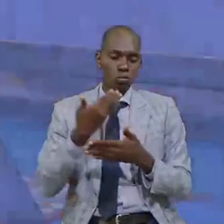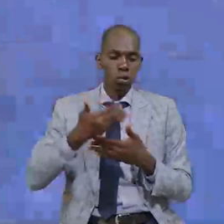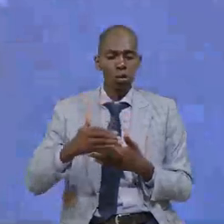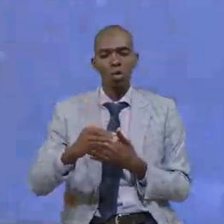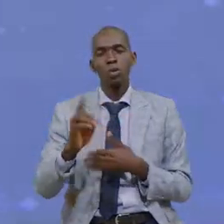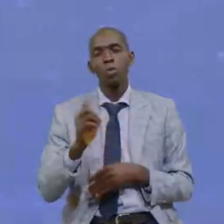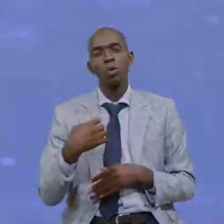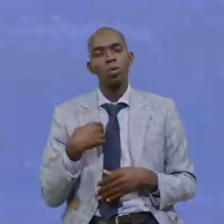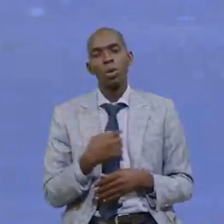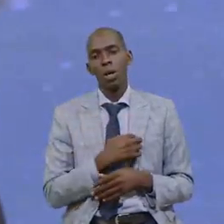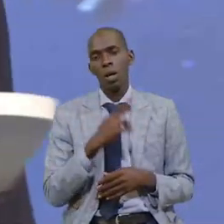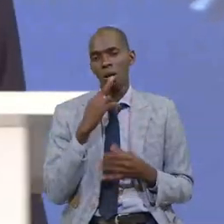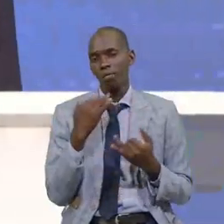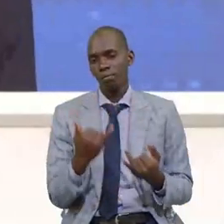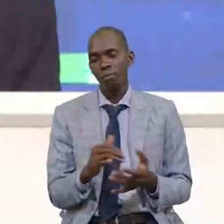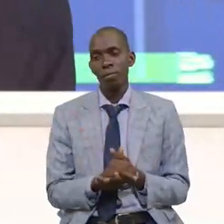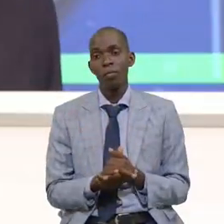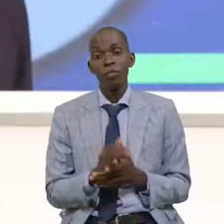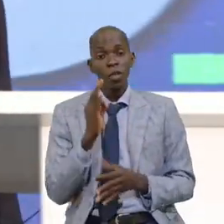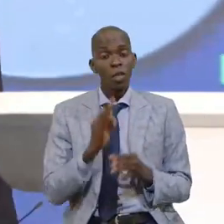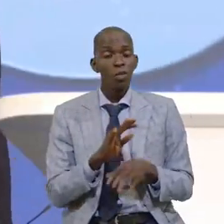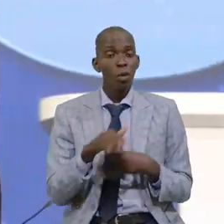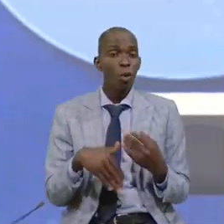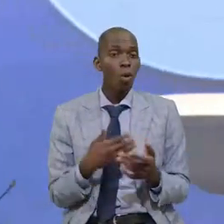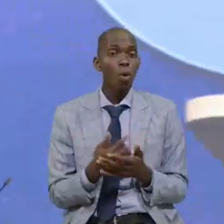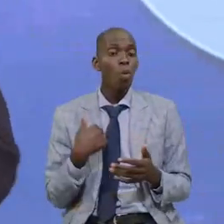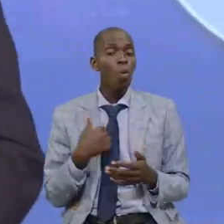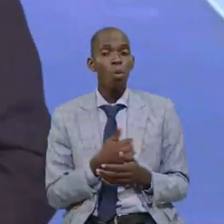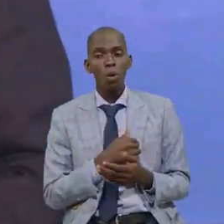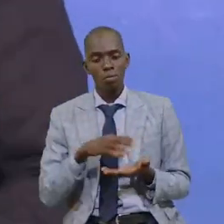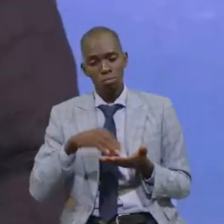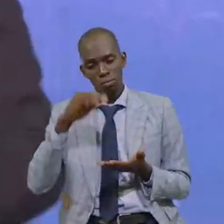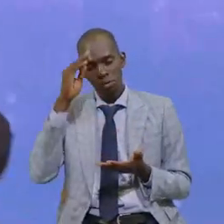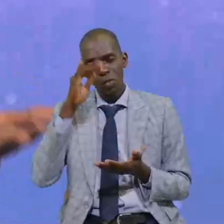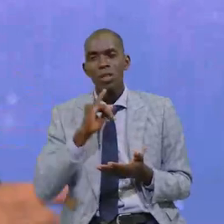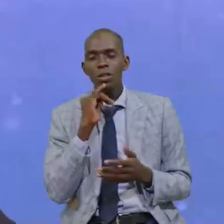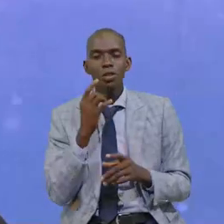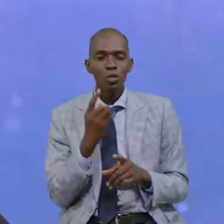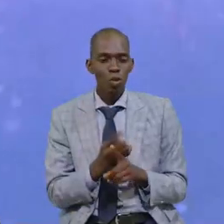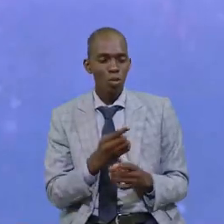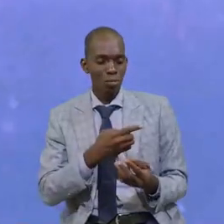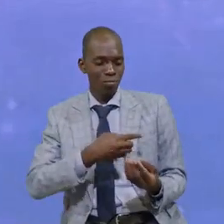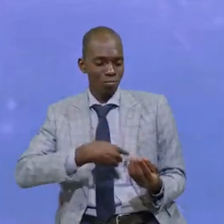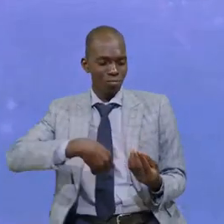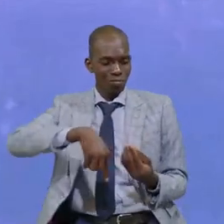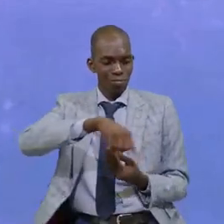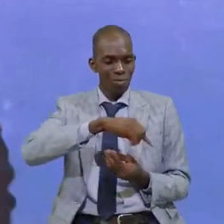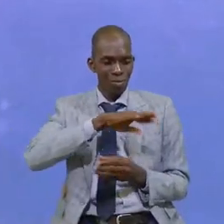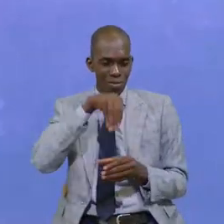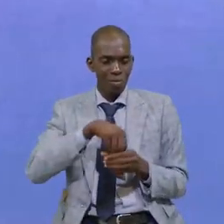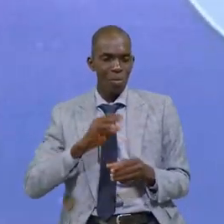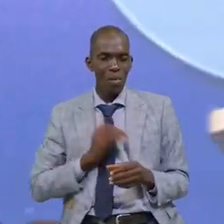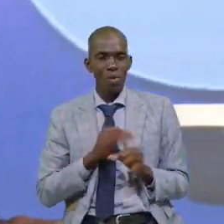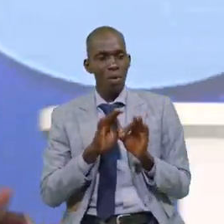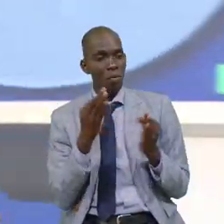actuellement. C'est tout ce que nous apprenons. Est-ce qui est dans notre petit cercle, dans la famille. Nous n'allons pas